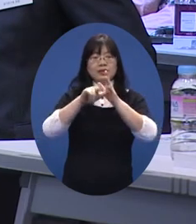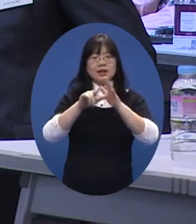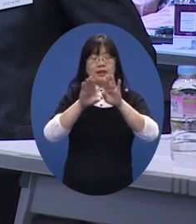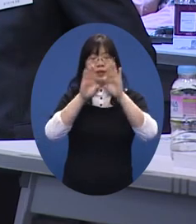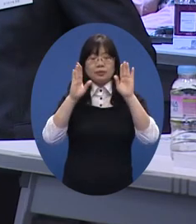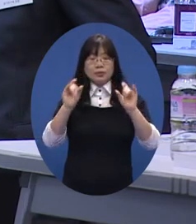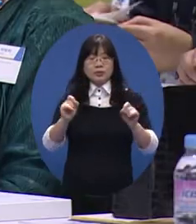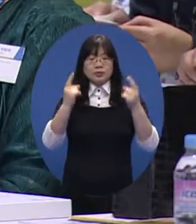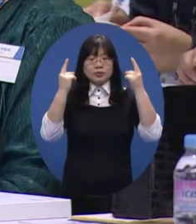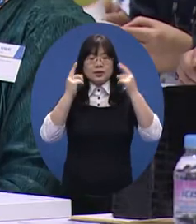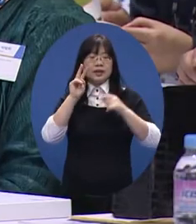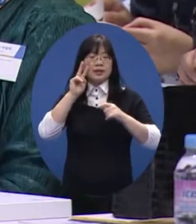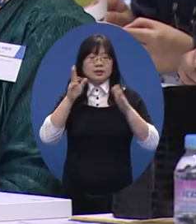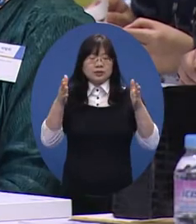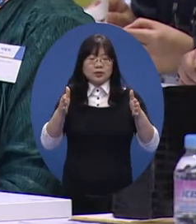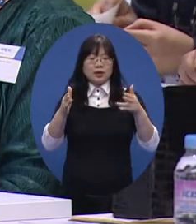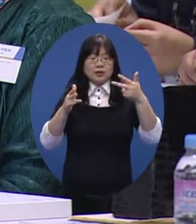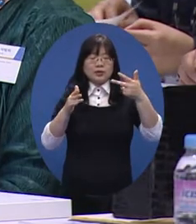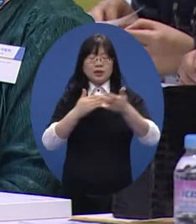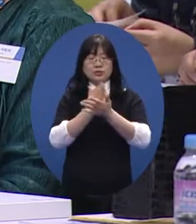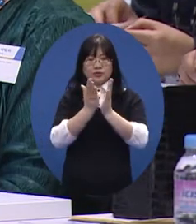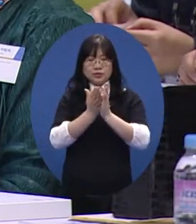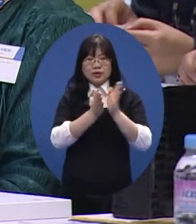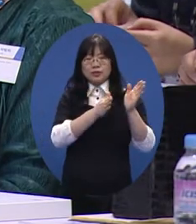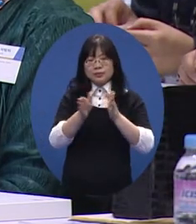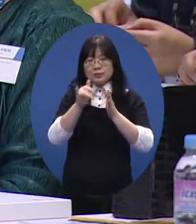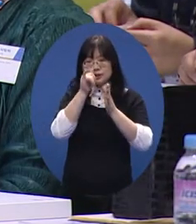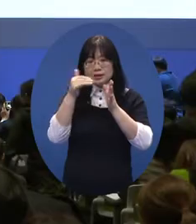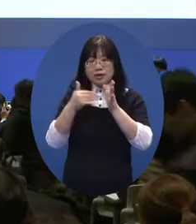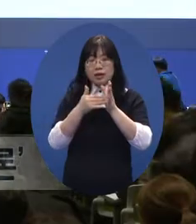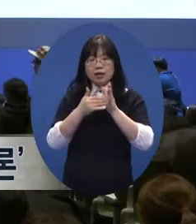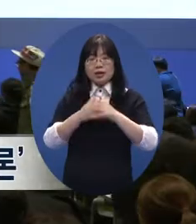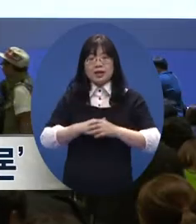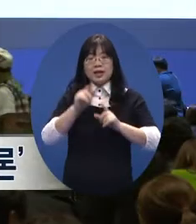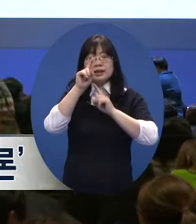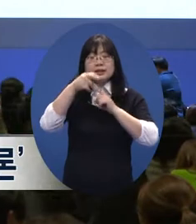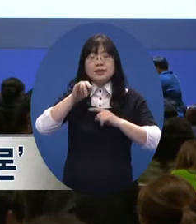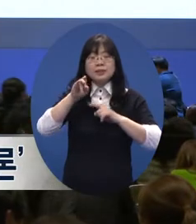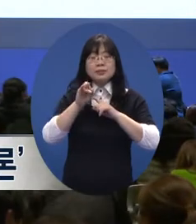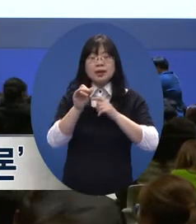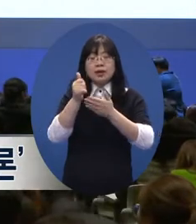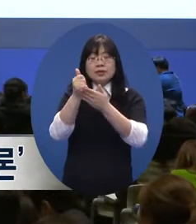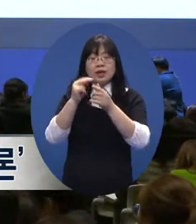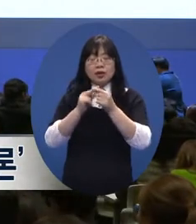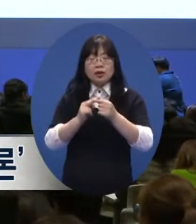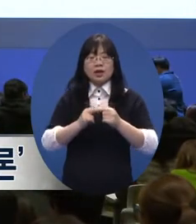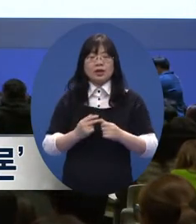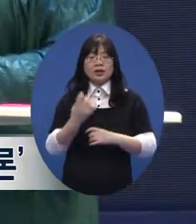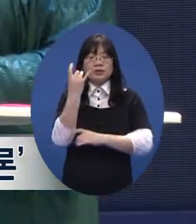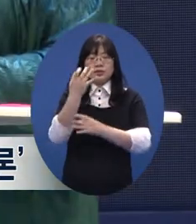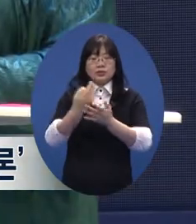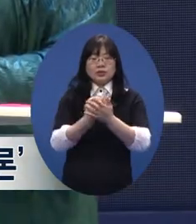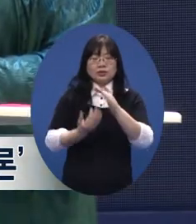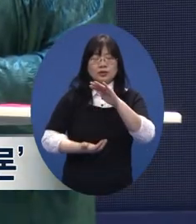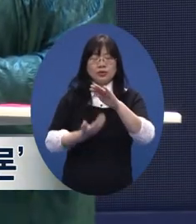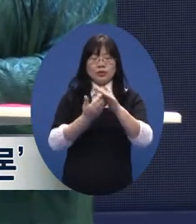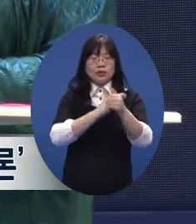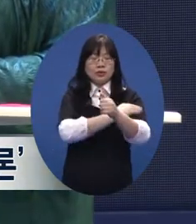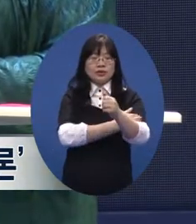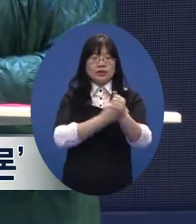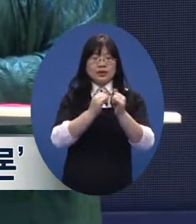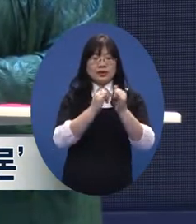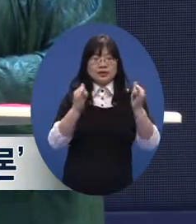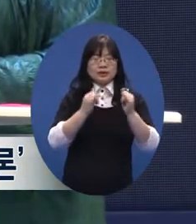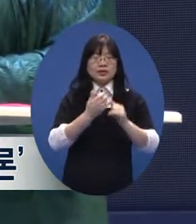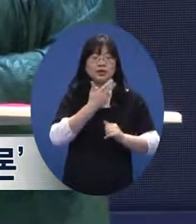컨퍼런스는 개막과 동시에 이틀간 7가지 주제로 꾸려졌습니다. 이재명 경기도지사와 기본소득 최고 권위자로 알려진